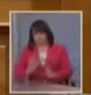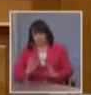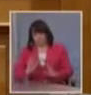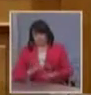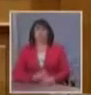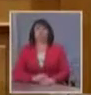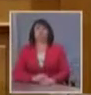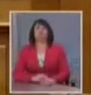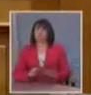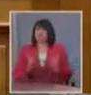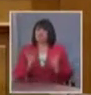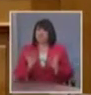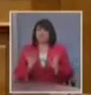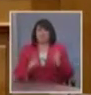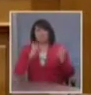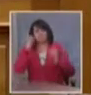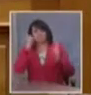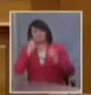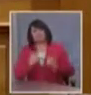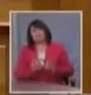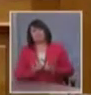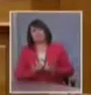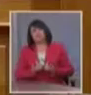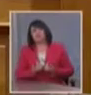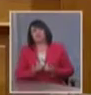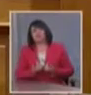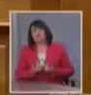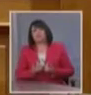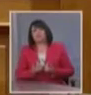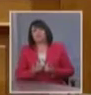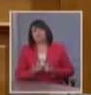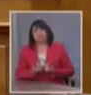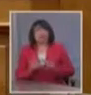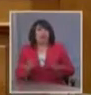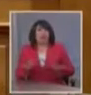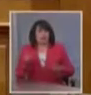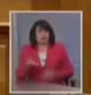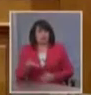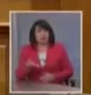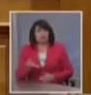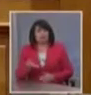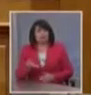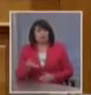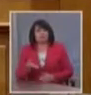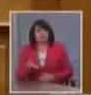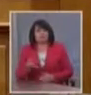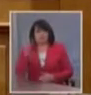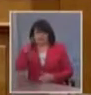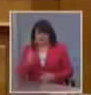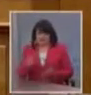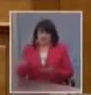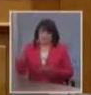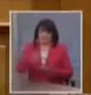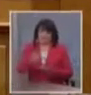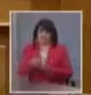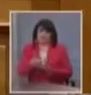τόσο δυσβάστακτα μέτρα που ψηφίζει χθες από το Ελληνικό Κοινοβούλιο. Με κατεβασμένους βέβαια τους δείκτες